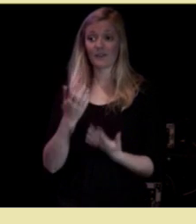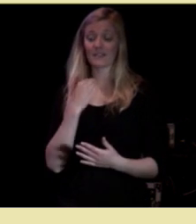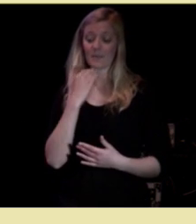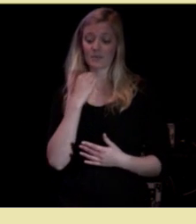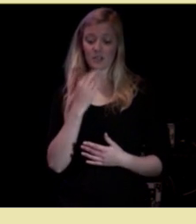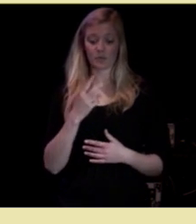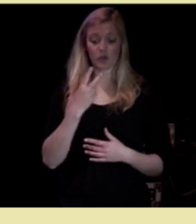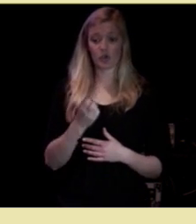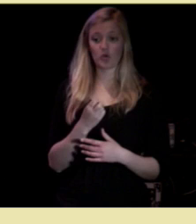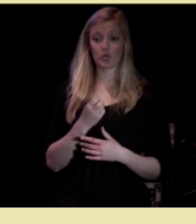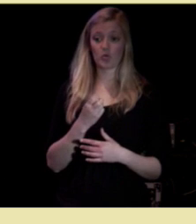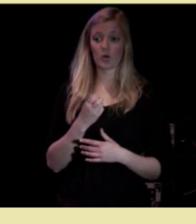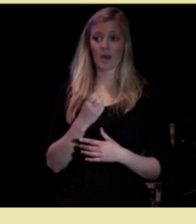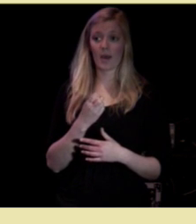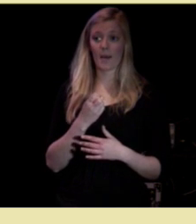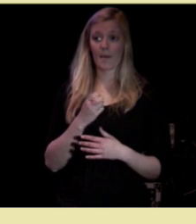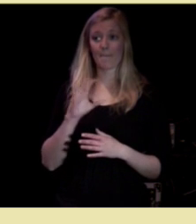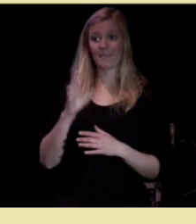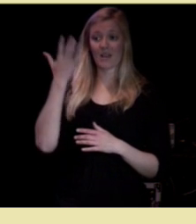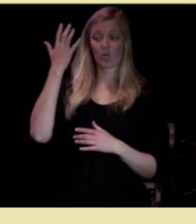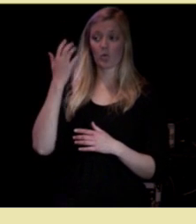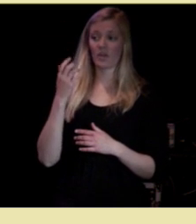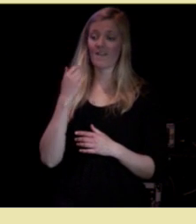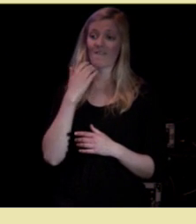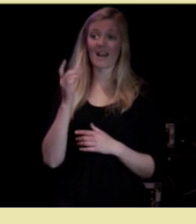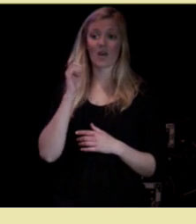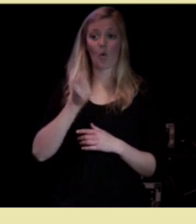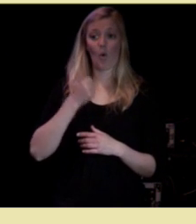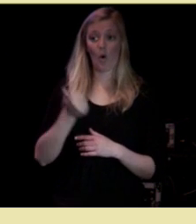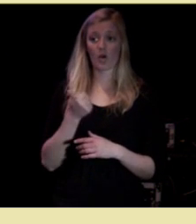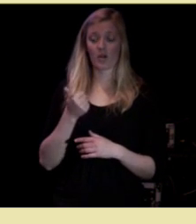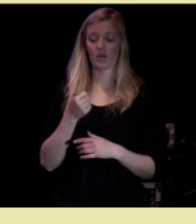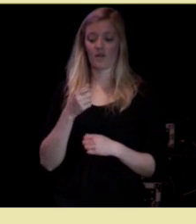20 millioner per år på å rehabilitere på denne måten.